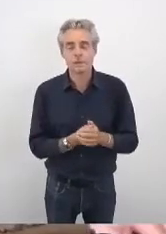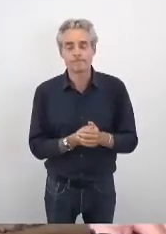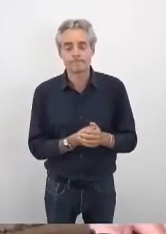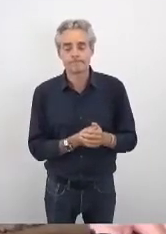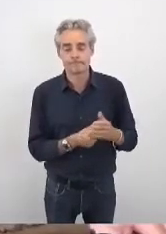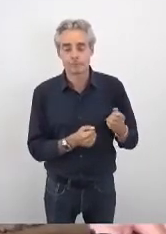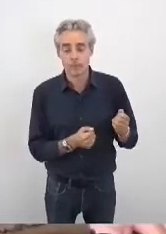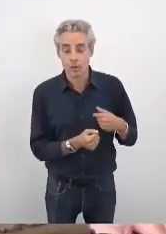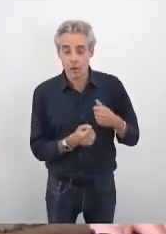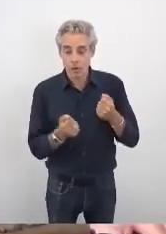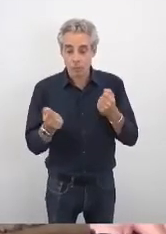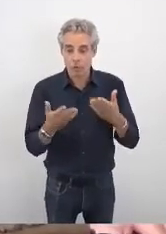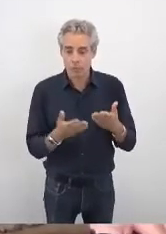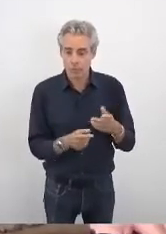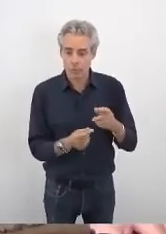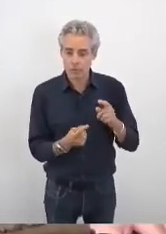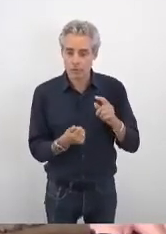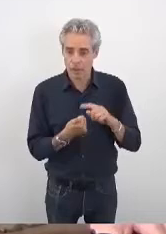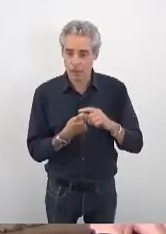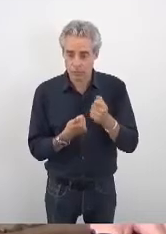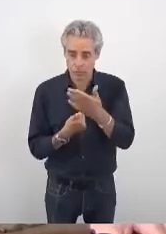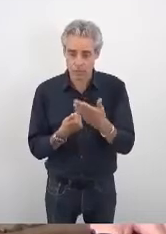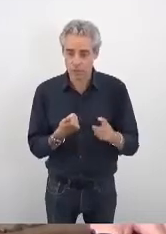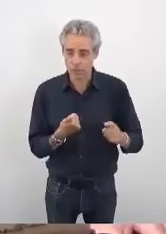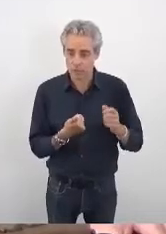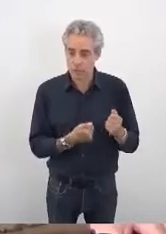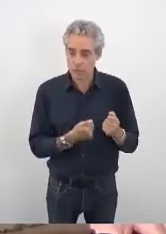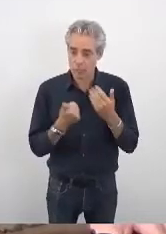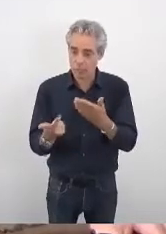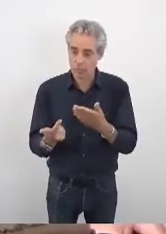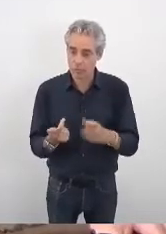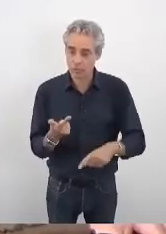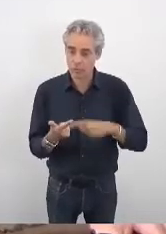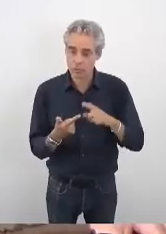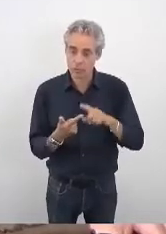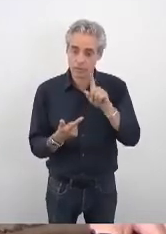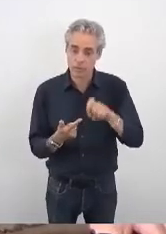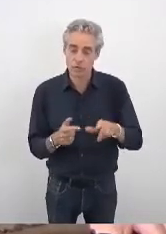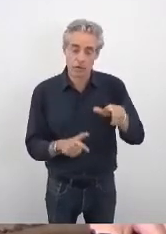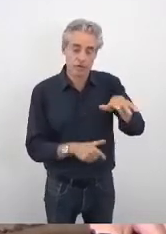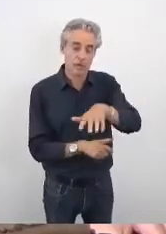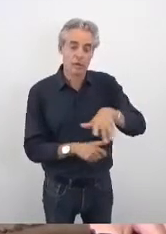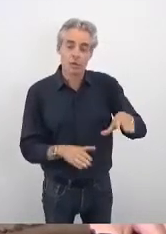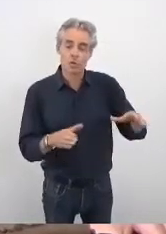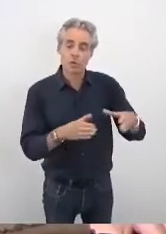une proposition et puis vous poser une question. Alors, ma proposition concerne les seniors,